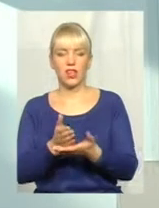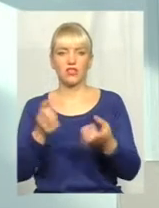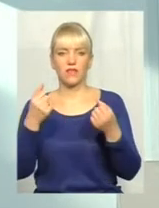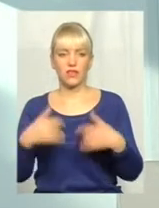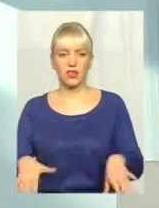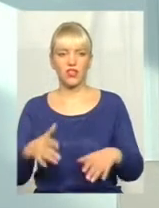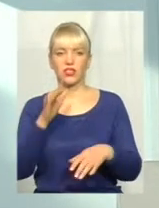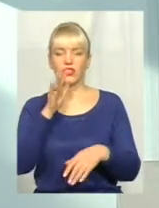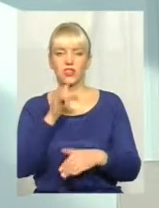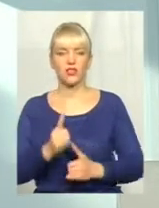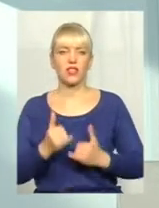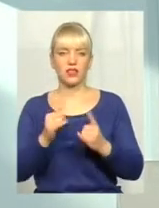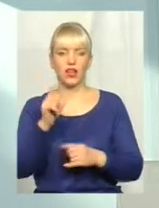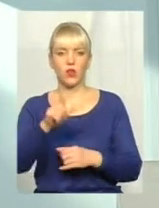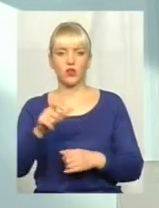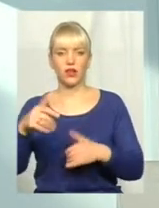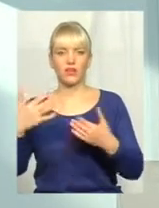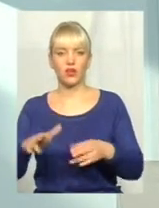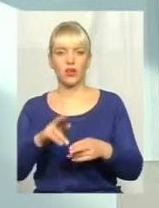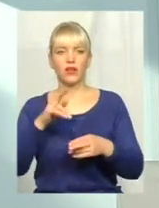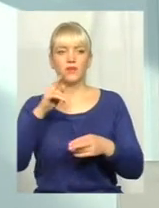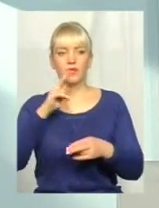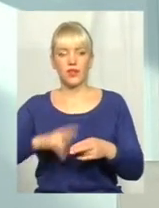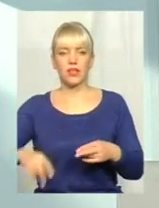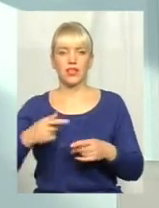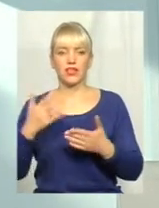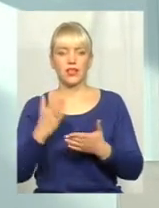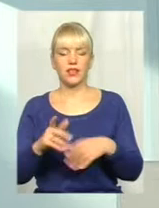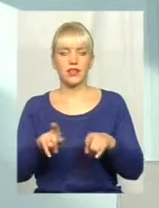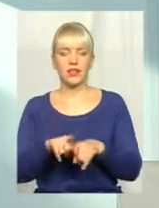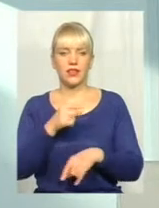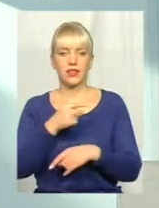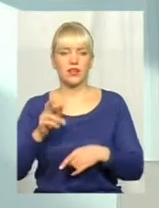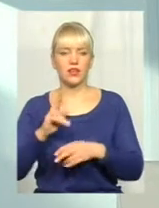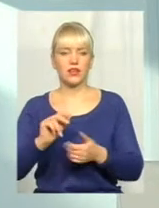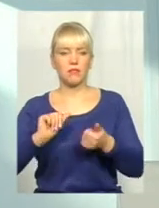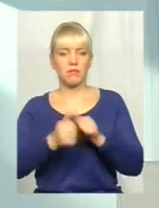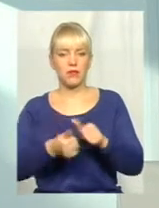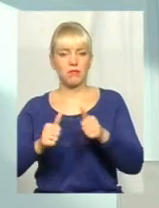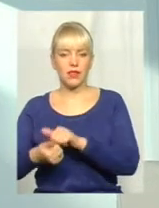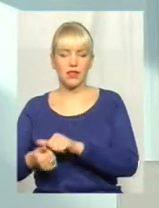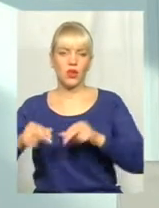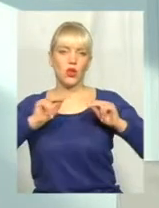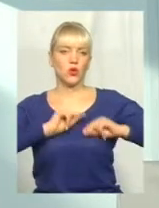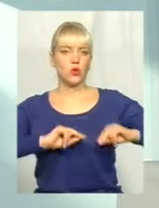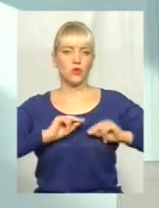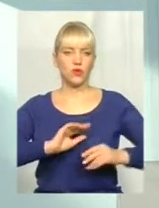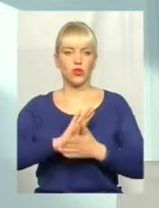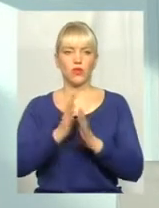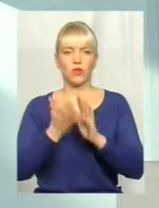упущений. Наприклад, є такі от негативні тенденції, це підміна трудових